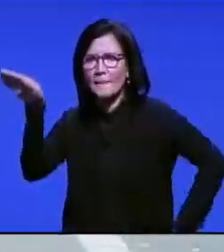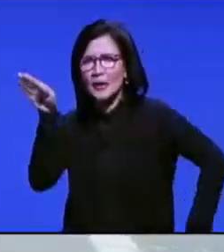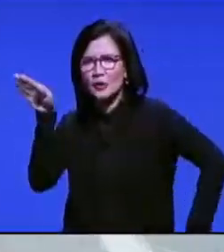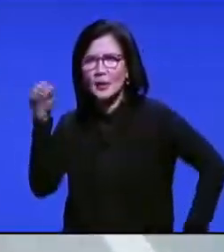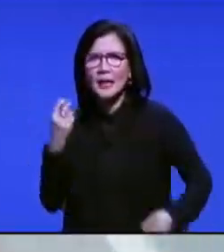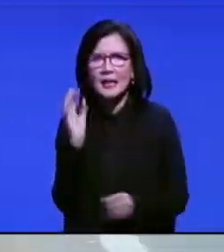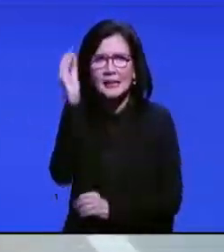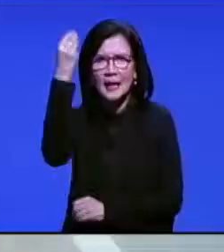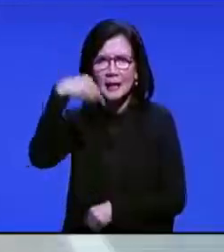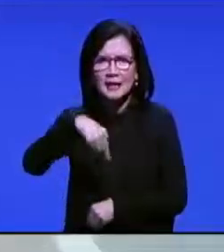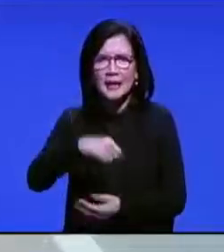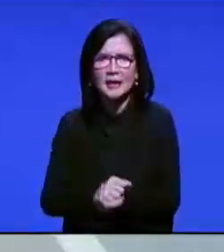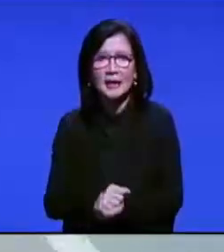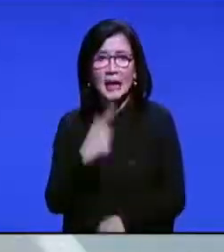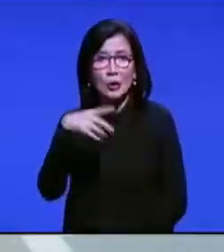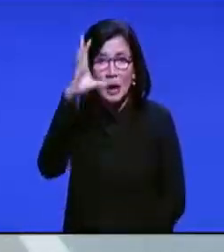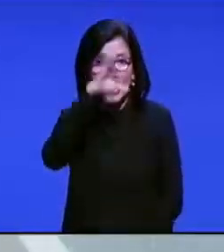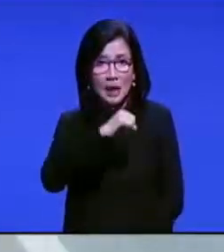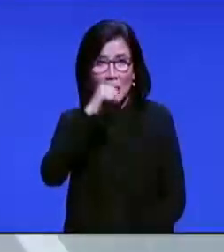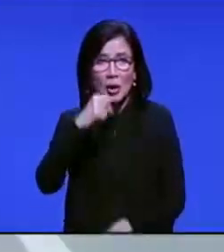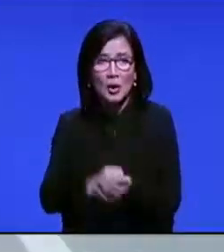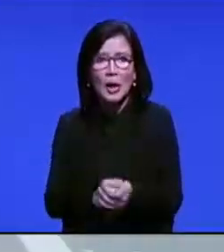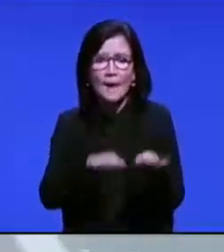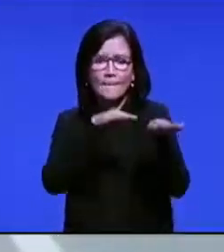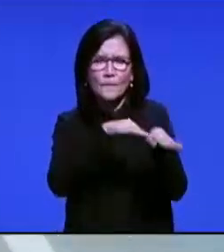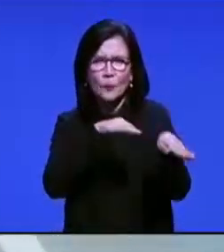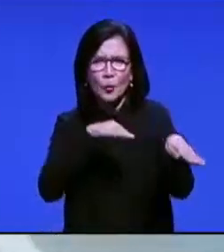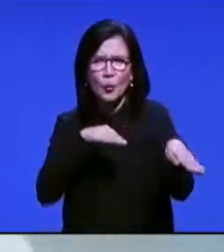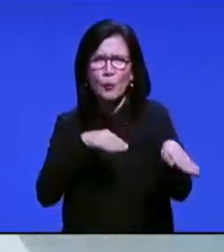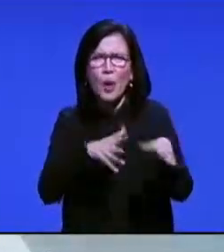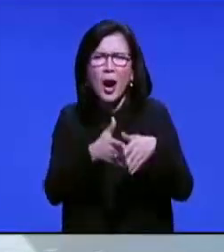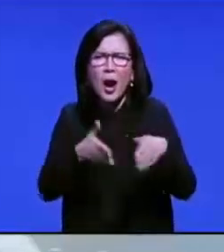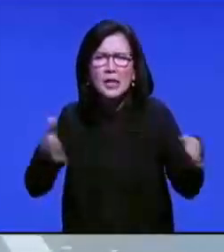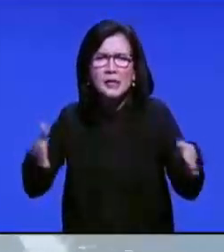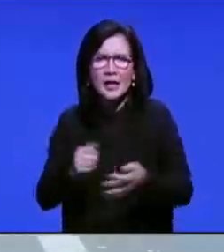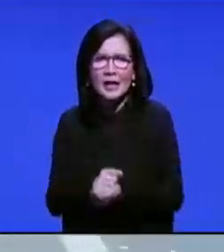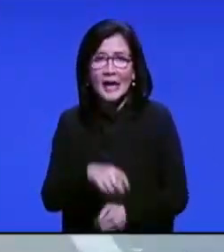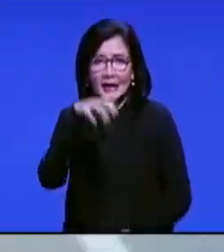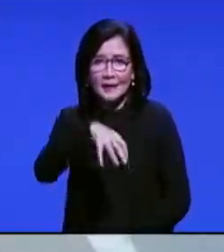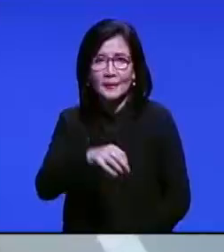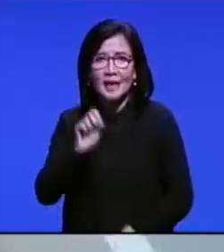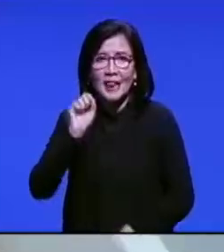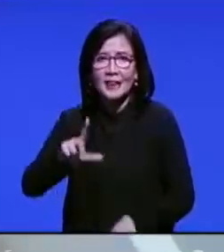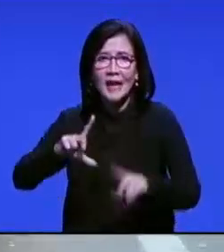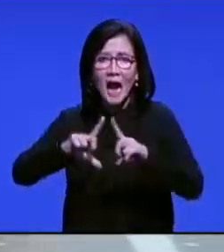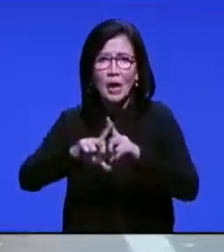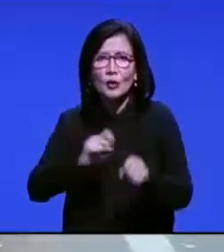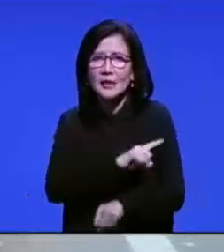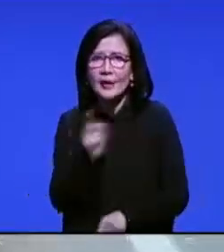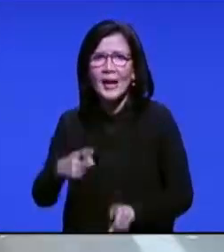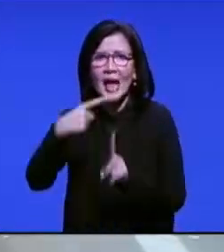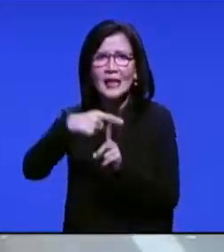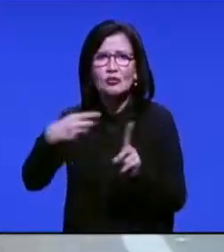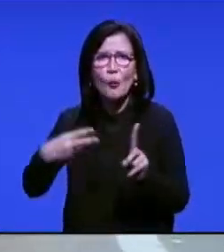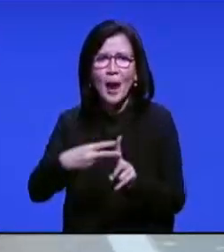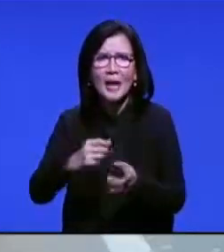Selatan. Seperti yang kita tahu bahwa terjadi kemacetan yang cukup panjang di kawasan Lenteng Agung hingga Tanjung Barat